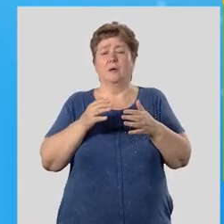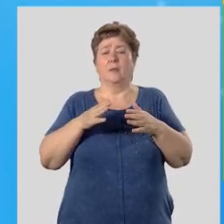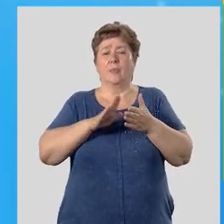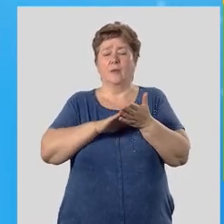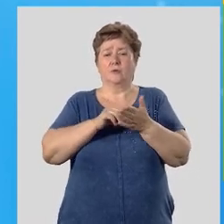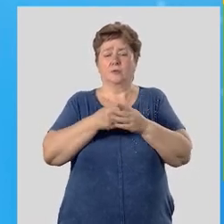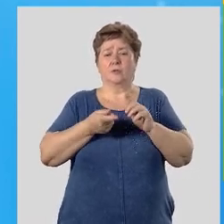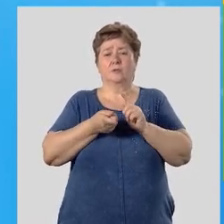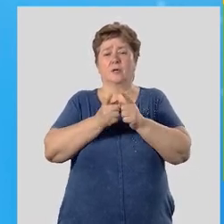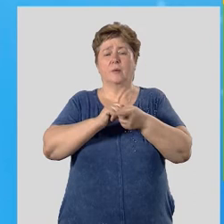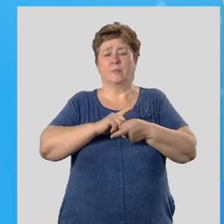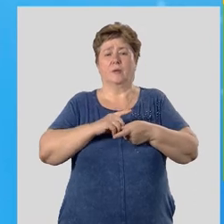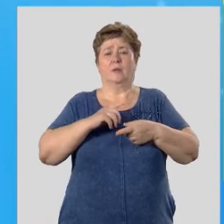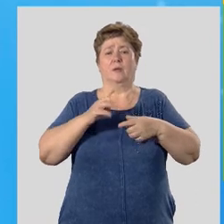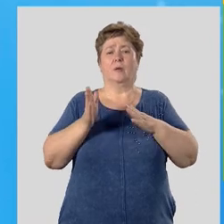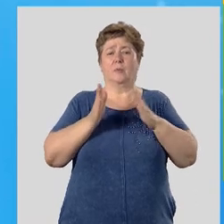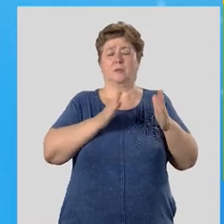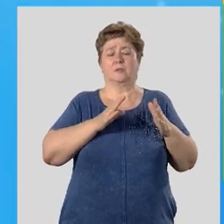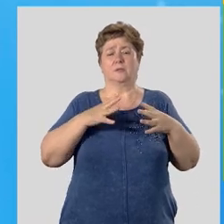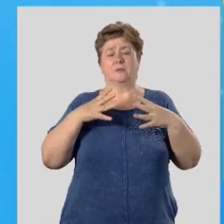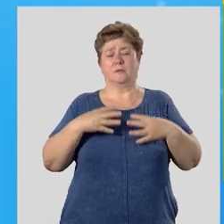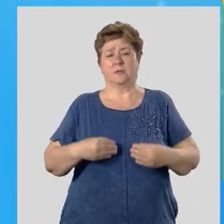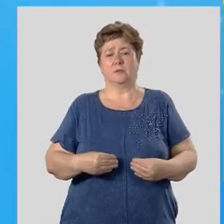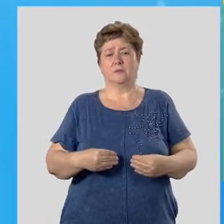Нарушаются обменные процессы в организме.